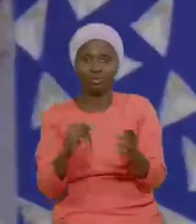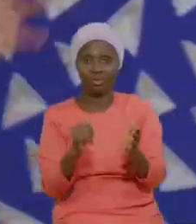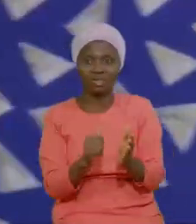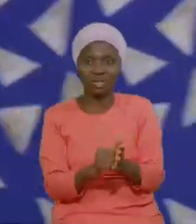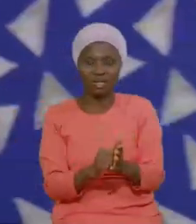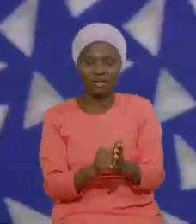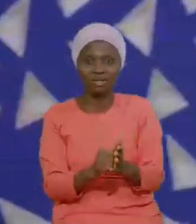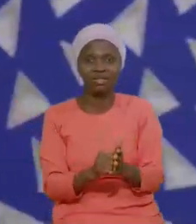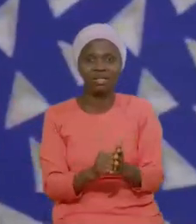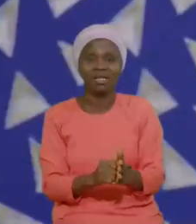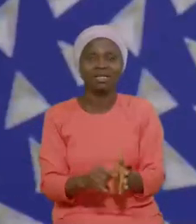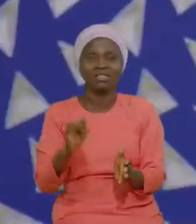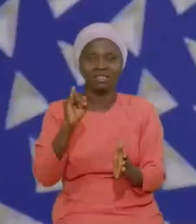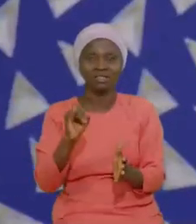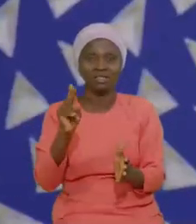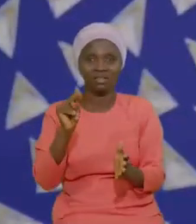avons,